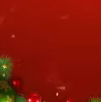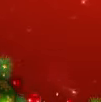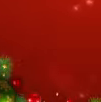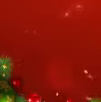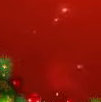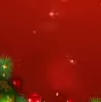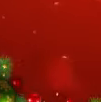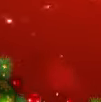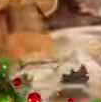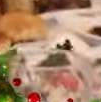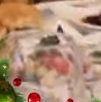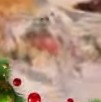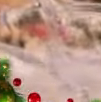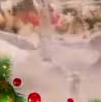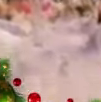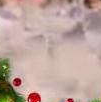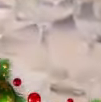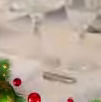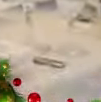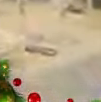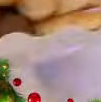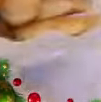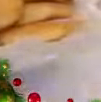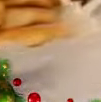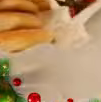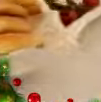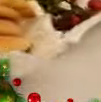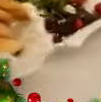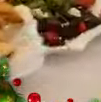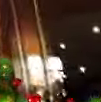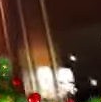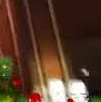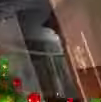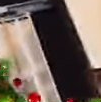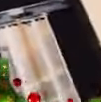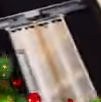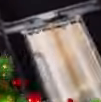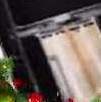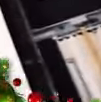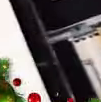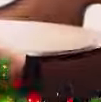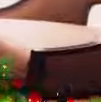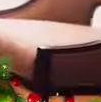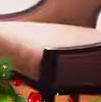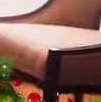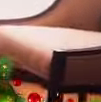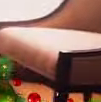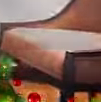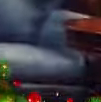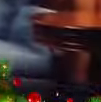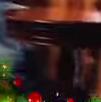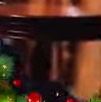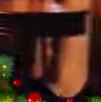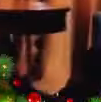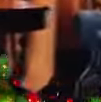Бағалы сыйлықтар мен интерактивті ойындар, ерекше интерьер және мәскеулік бас аспаз мерекенің кереметін сезіндіреді. Қызылордадағы ең жақсы жаңа жыл